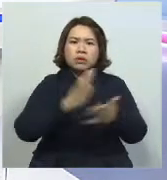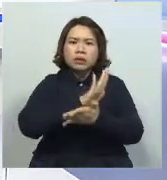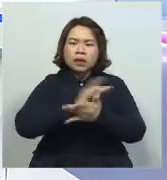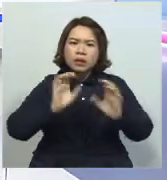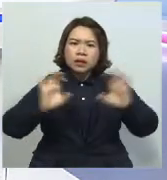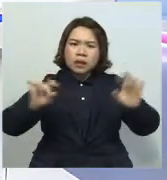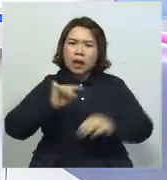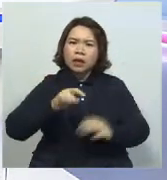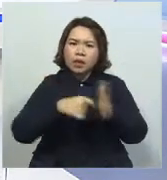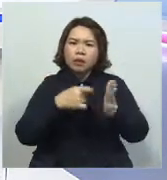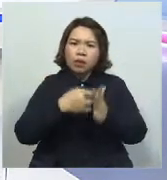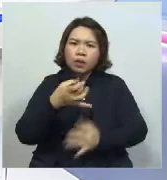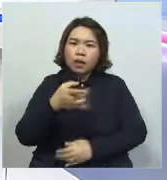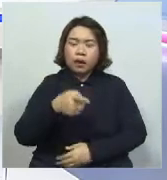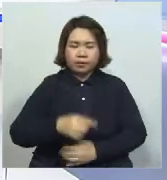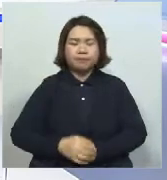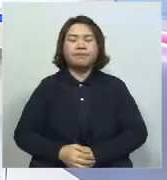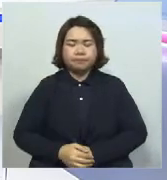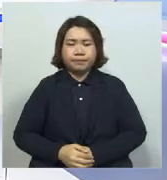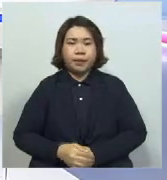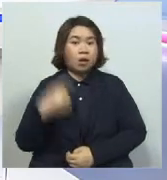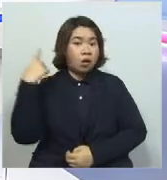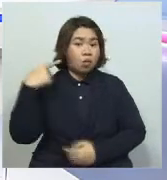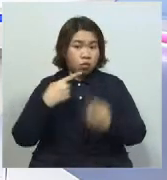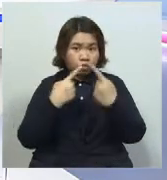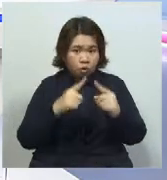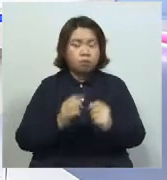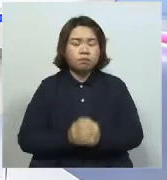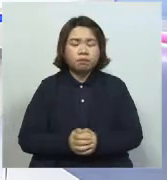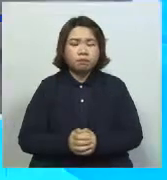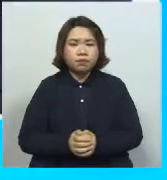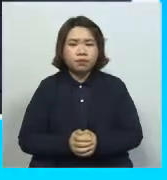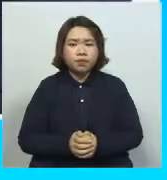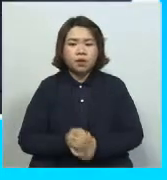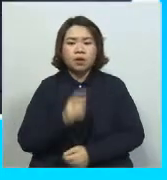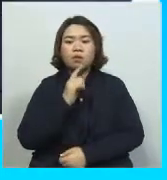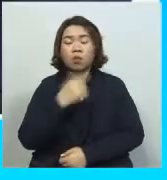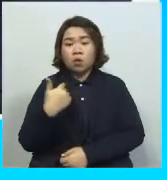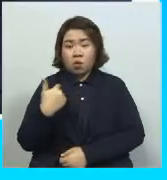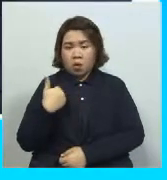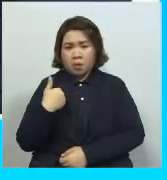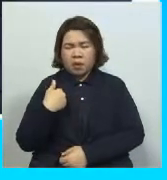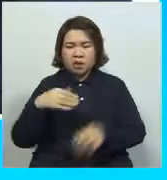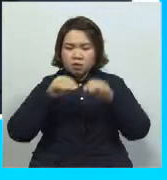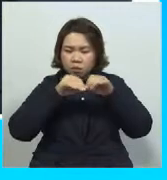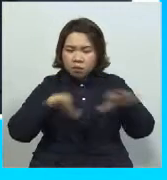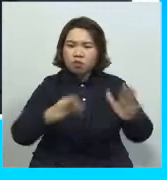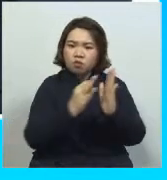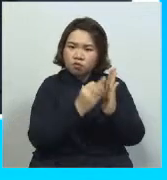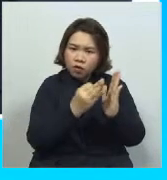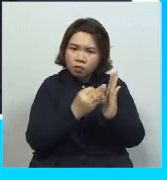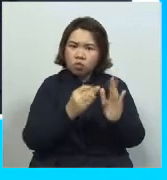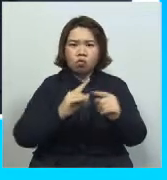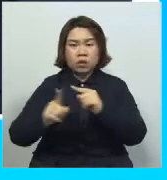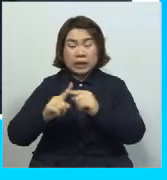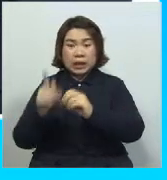ล้วมันมีข้อเท็จจริงยังไงครับ ค่ะค่ะก็ต้องเรียนอย่างนี้นะคะตามที่มีการเผยแพร่ในโซเชียลนะสื่อโซเ